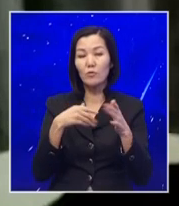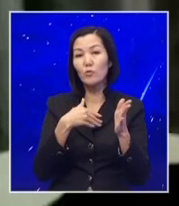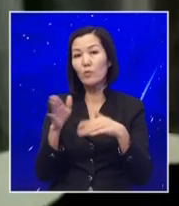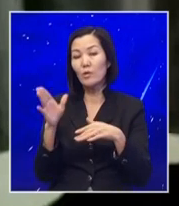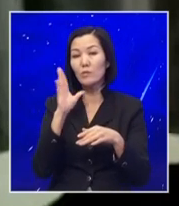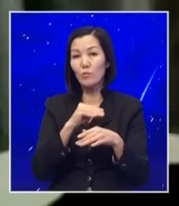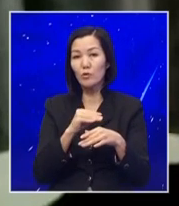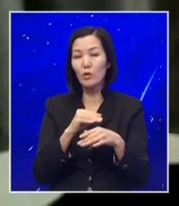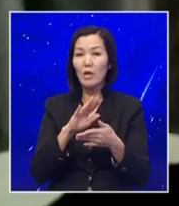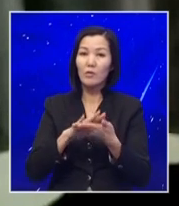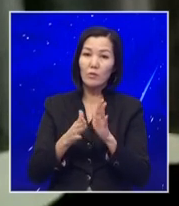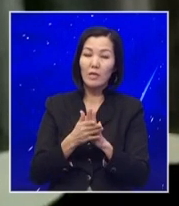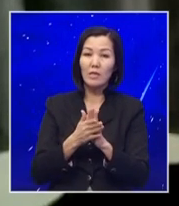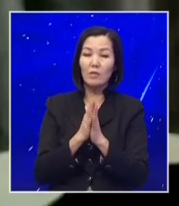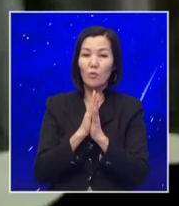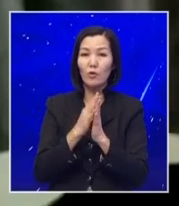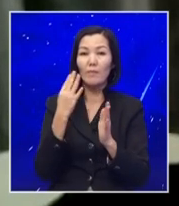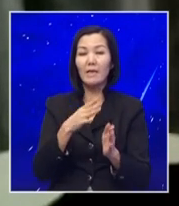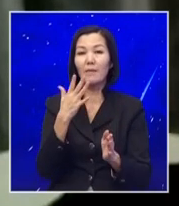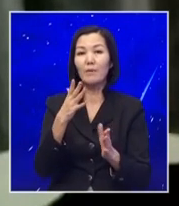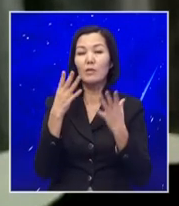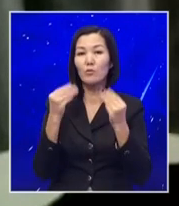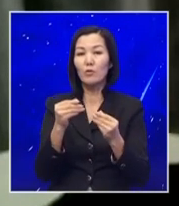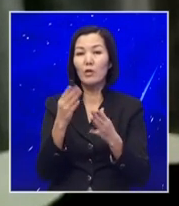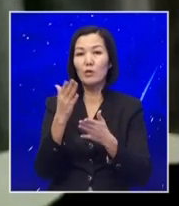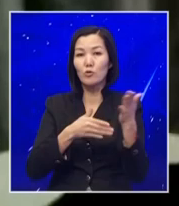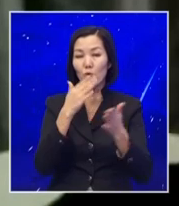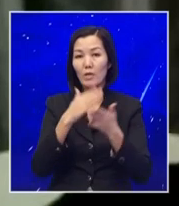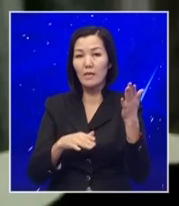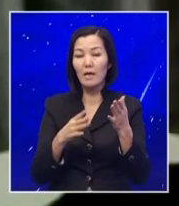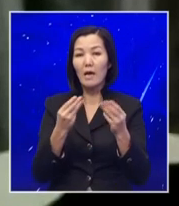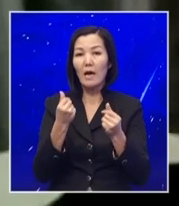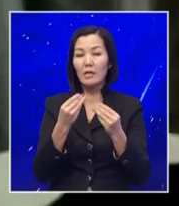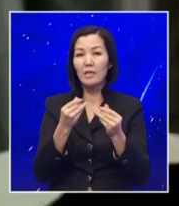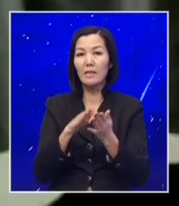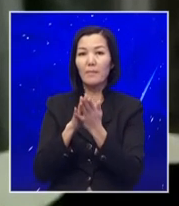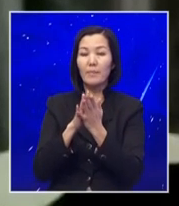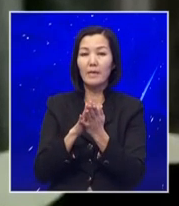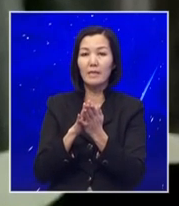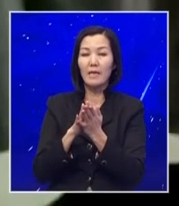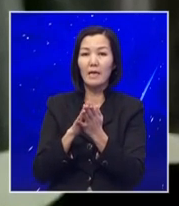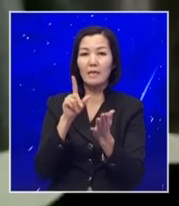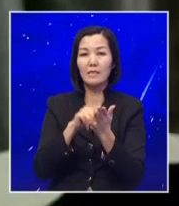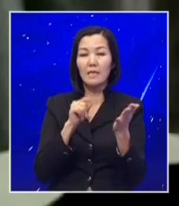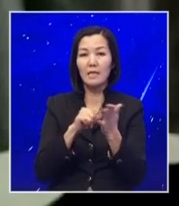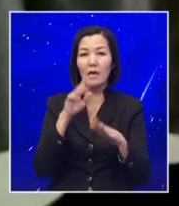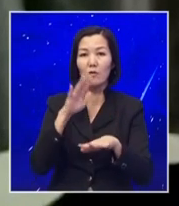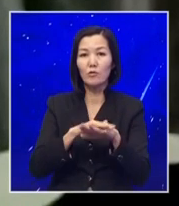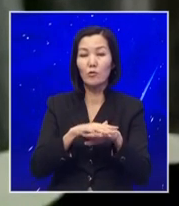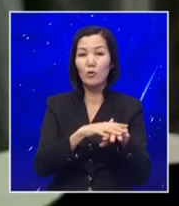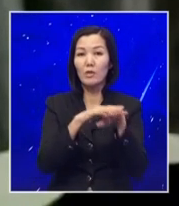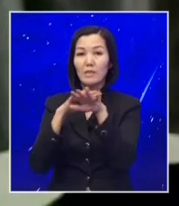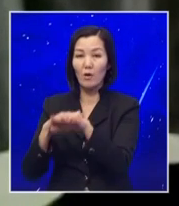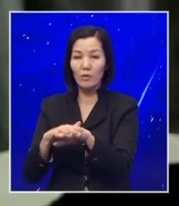ондай болады. Мұндай жағдайда өтінім 45 күннен кейін күшін жояды. Біз ақшаны бірыңғай жинақтаушы зейнетақы қорындағы шотыңызға